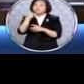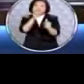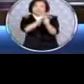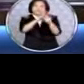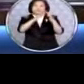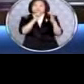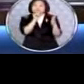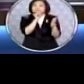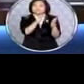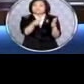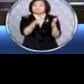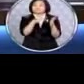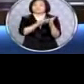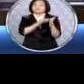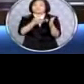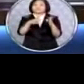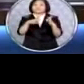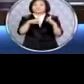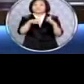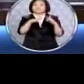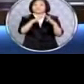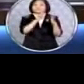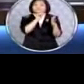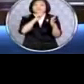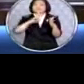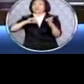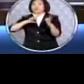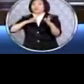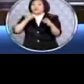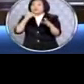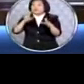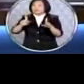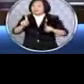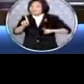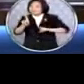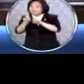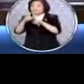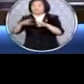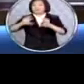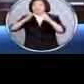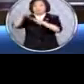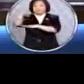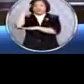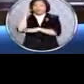弱势，进而缩短这个贫富差距，同时又能兼顾国家财政？